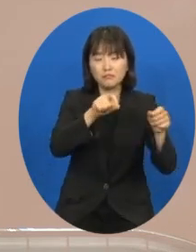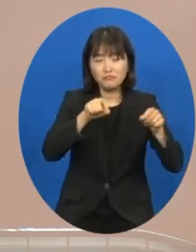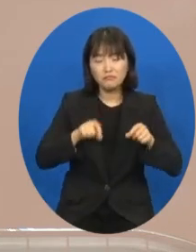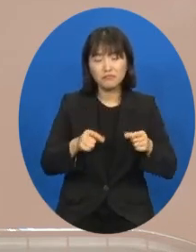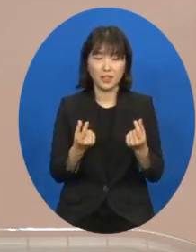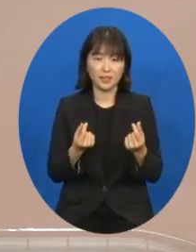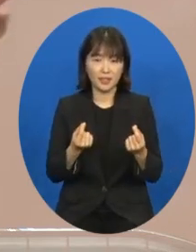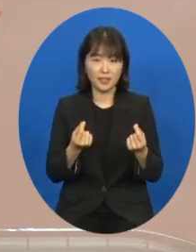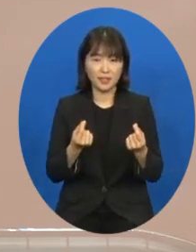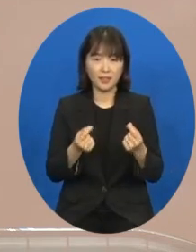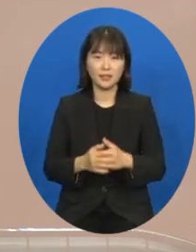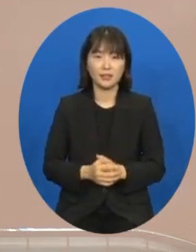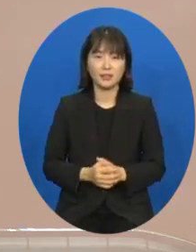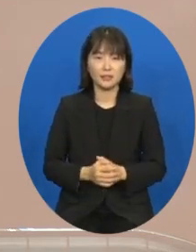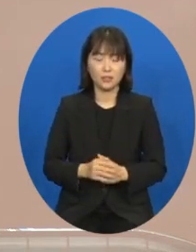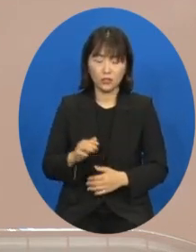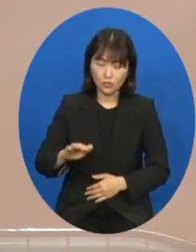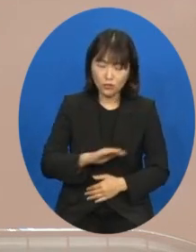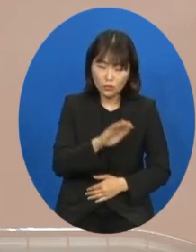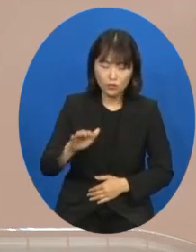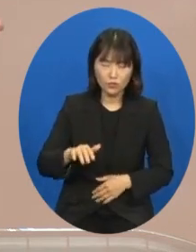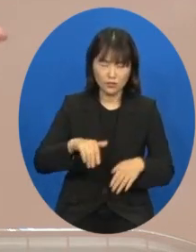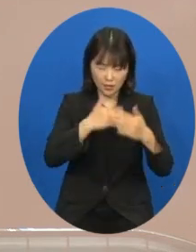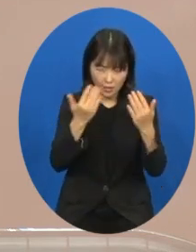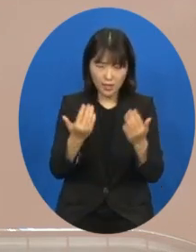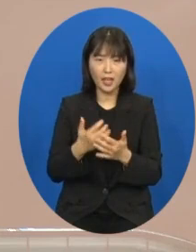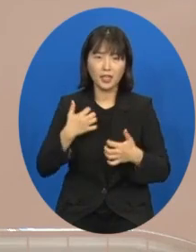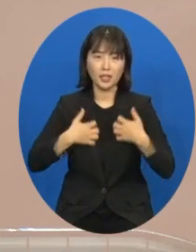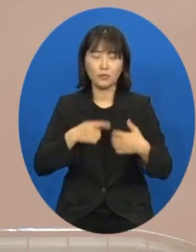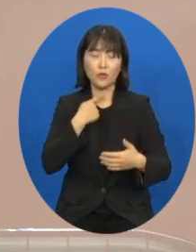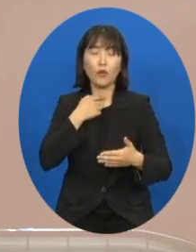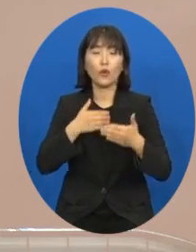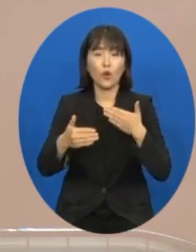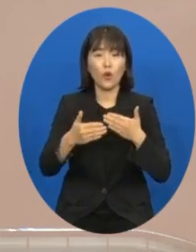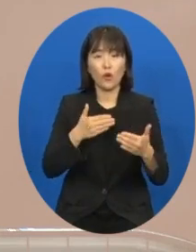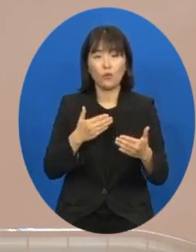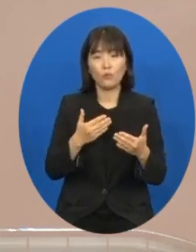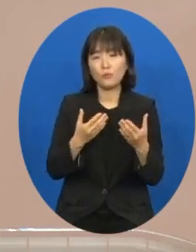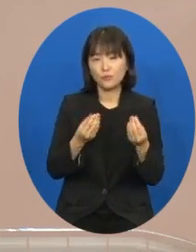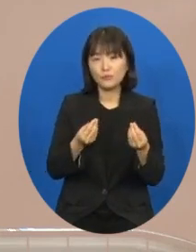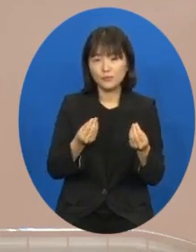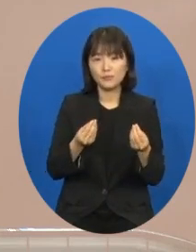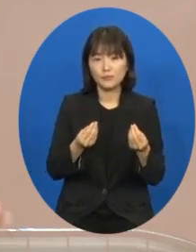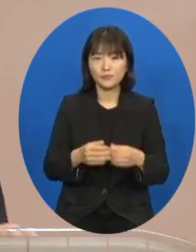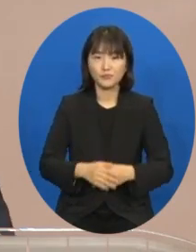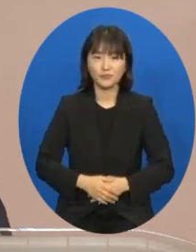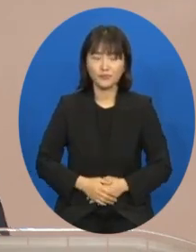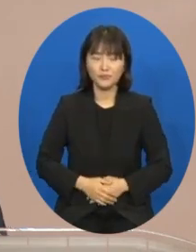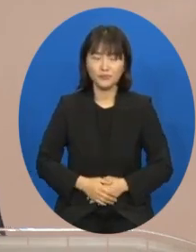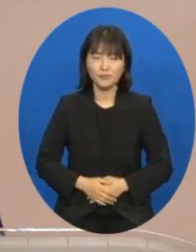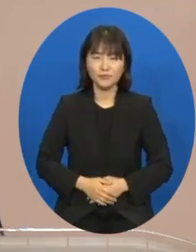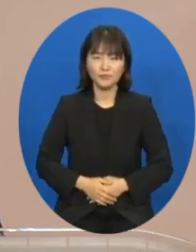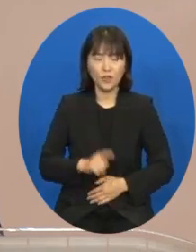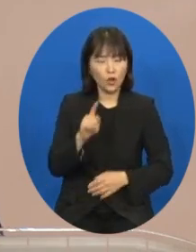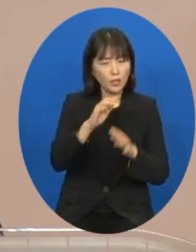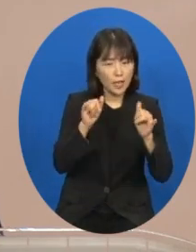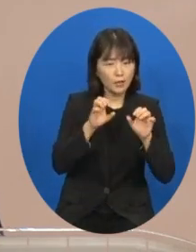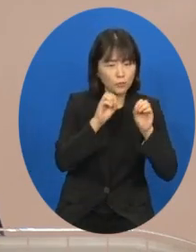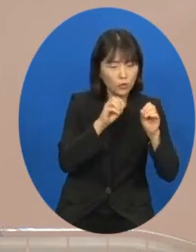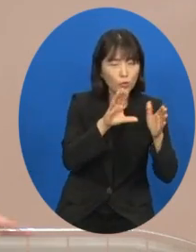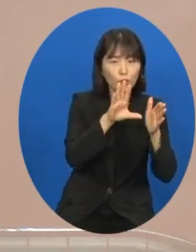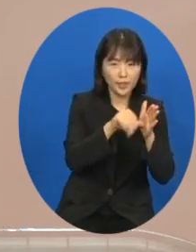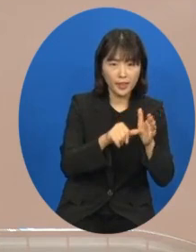했습니다. 우리도 다 그런 기쁨을 다 경험해 보았어요. 우리가 어떤 사람을 전도할